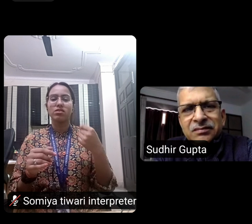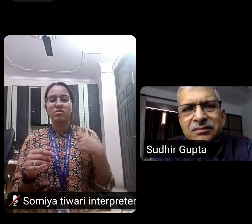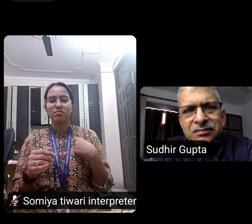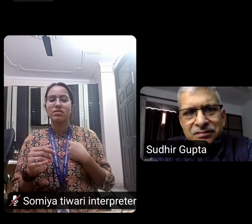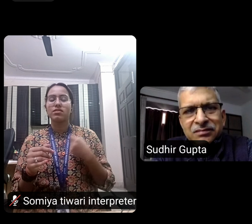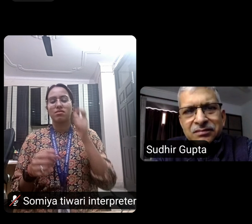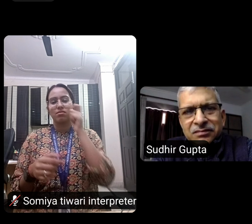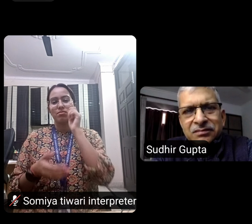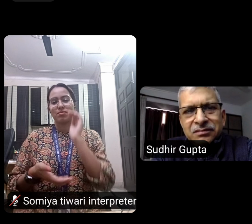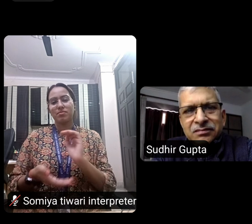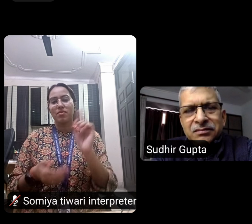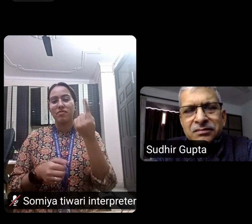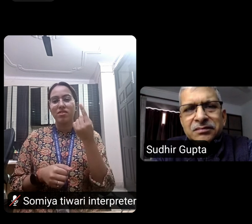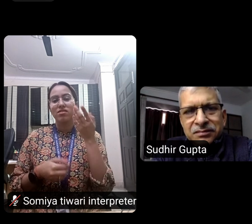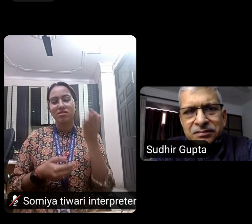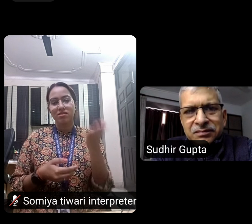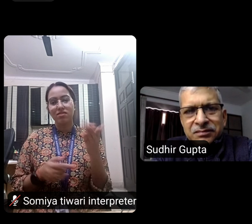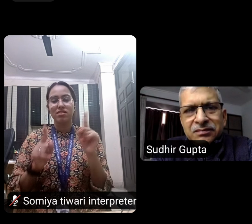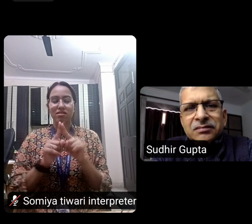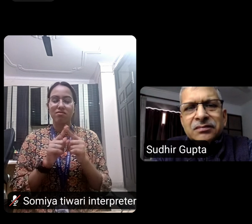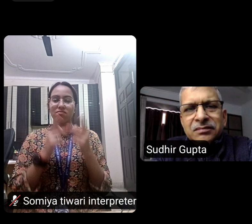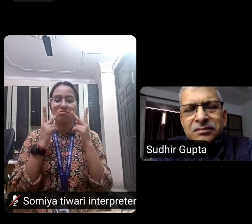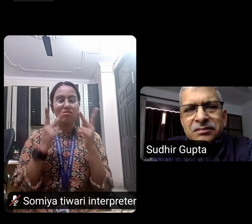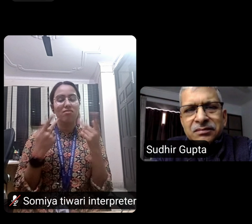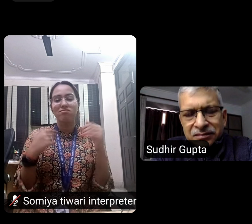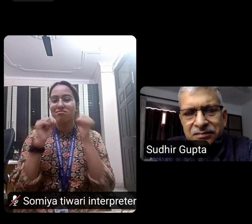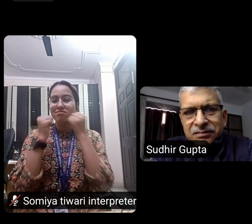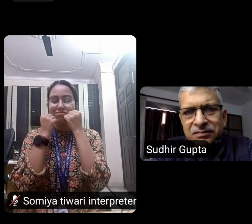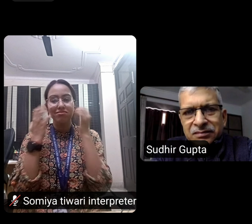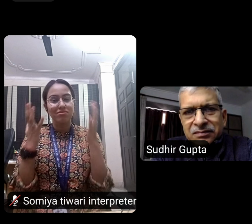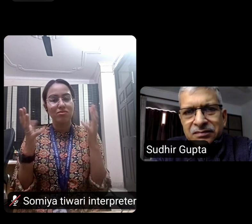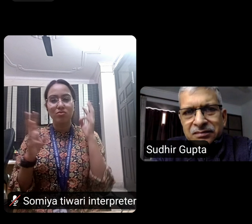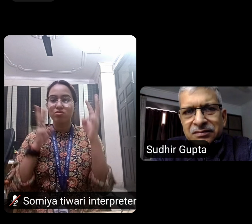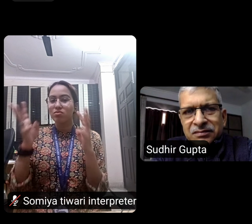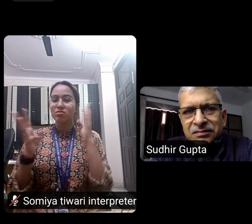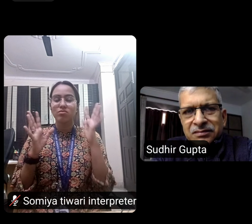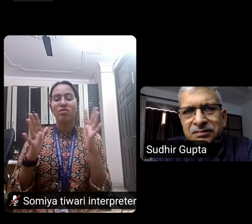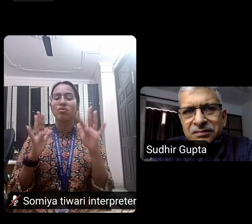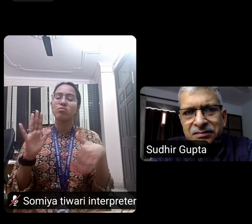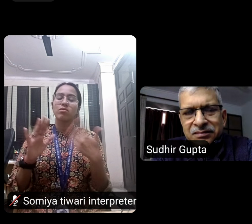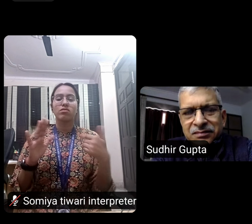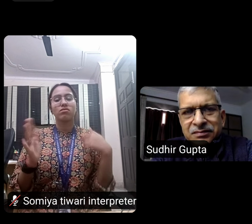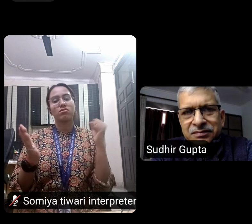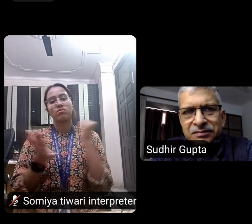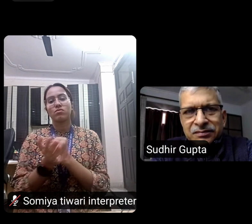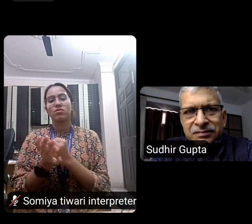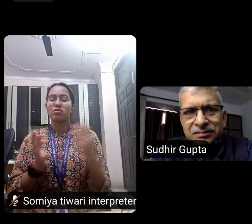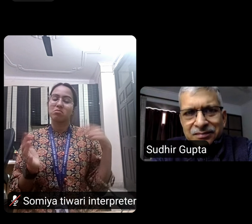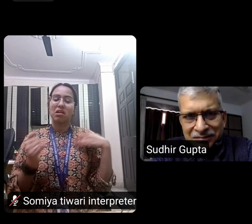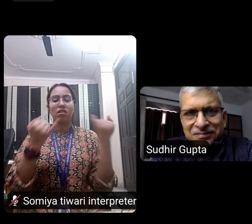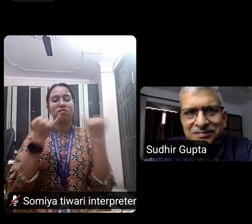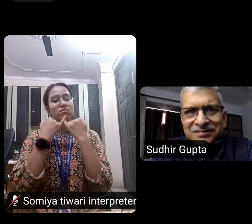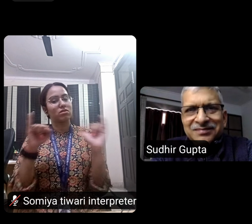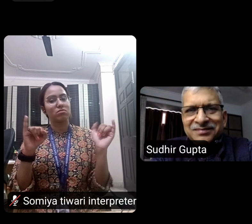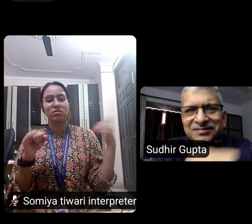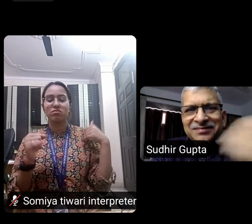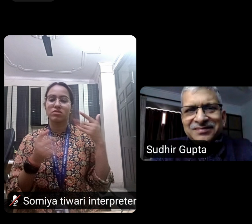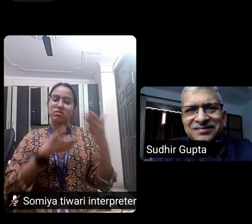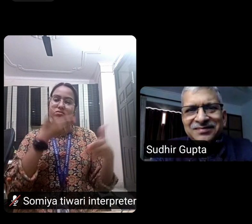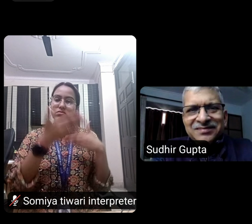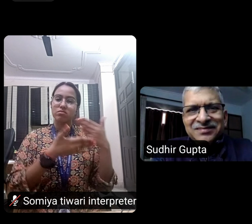रोना आता था जब जब फर्स्ट टाइम ऐसा देखा था केस, तो मैंने ठान लिया था कि मैं अपने बच्चे को पैर पे खड़ा कर दूंगी,